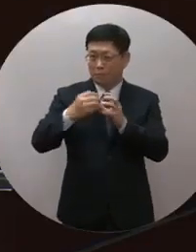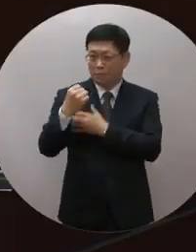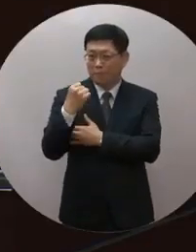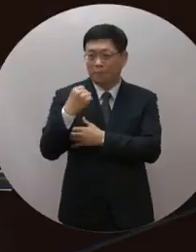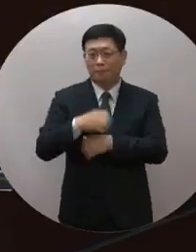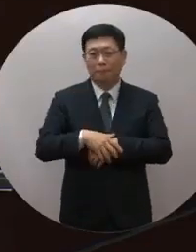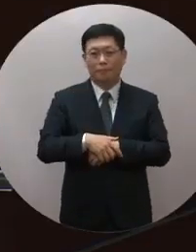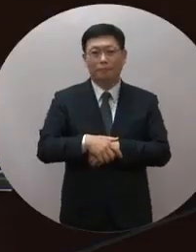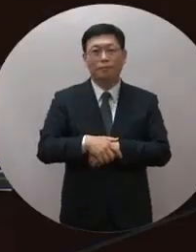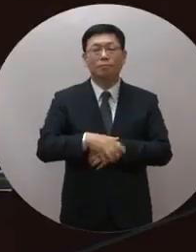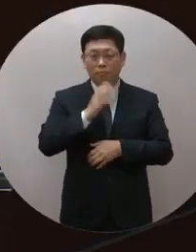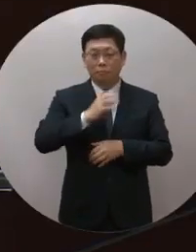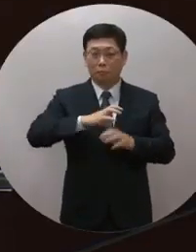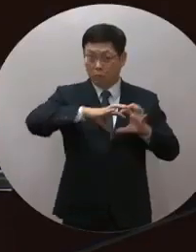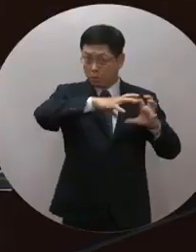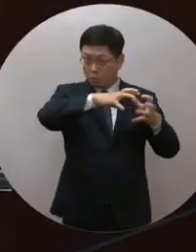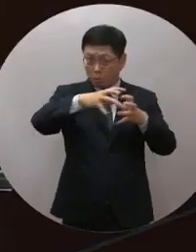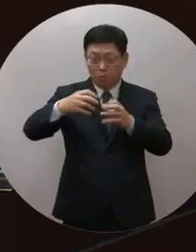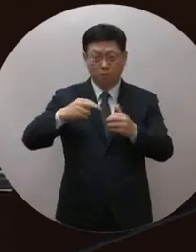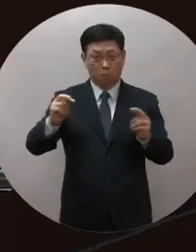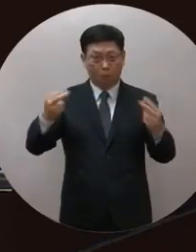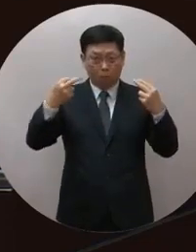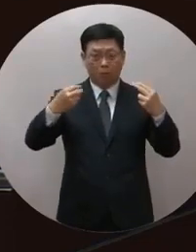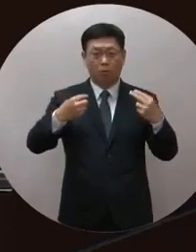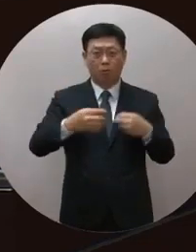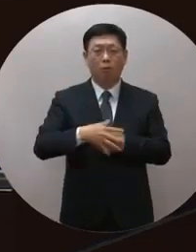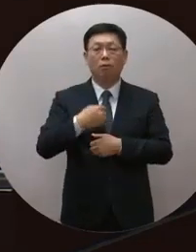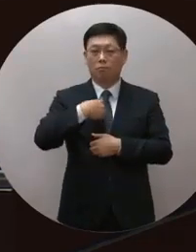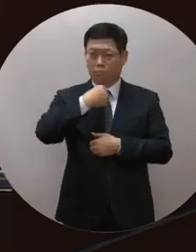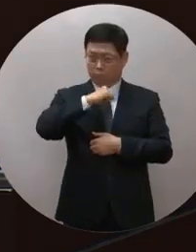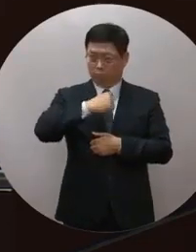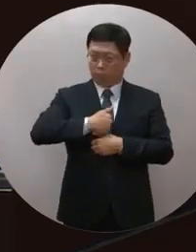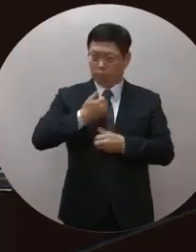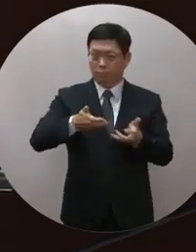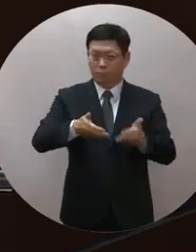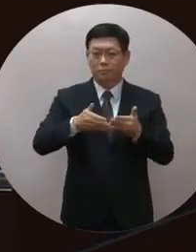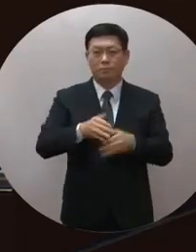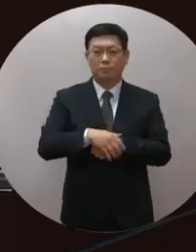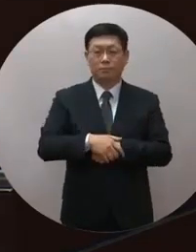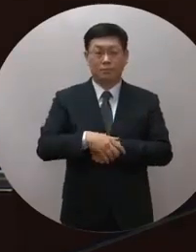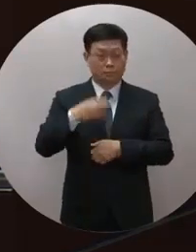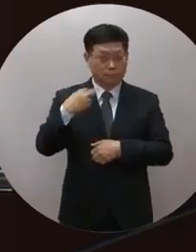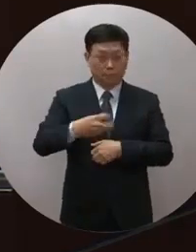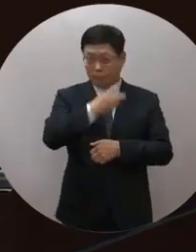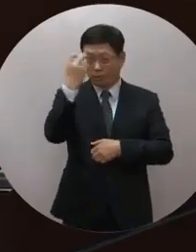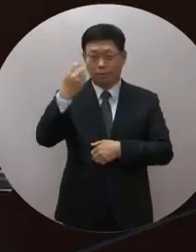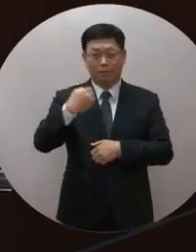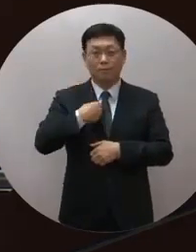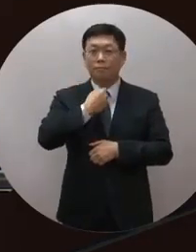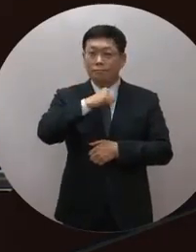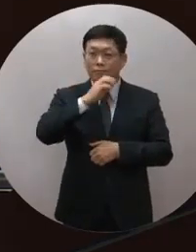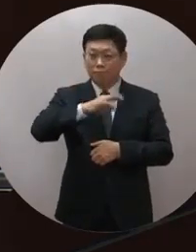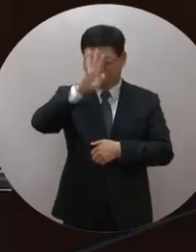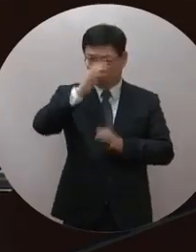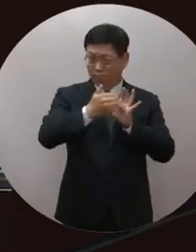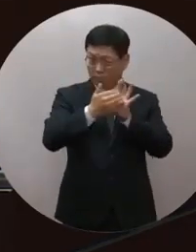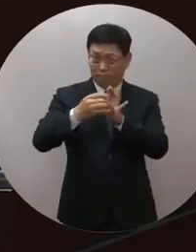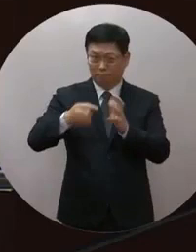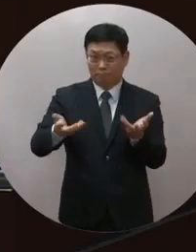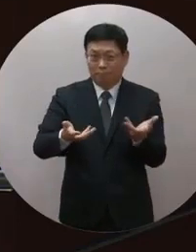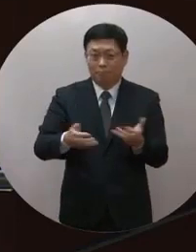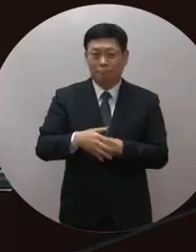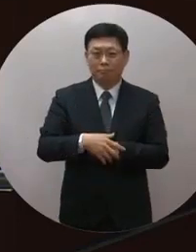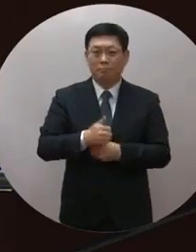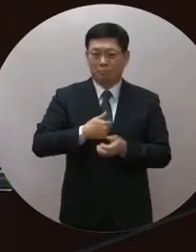力，让世界各国看到台湾的重要，也看到台湾在防疫上